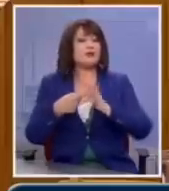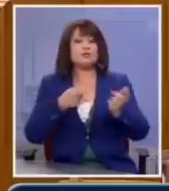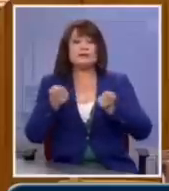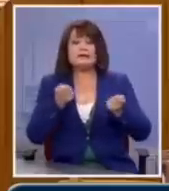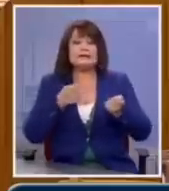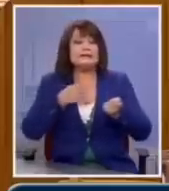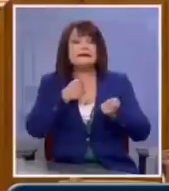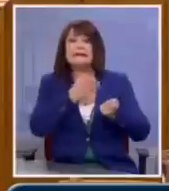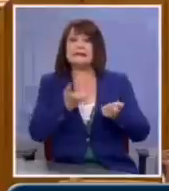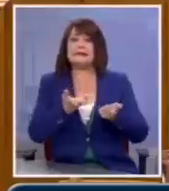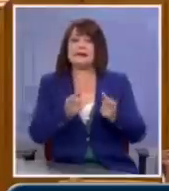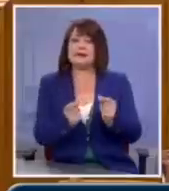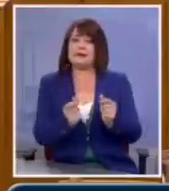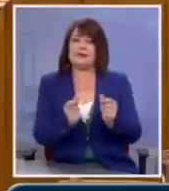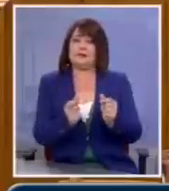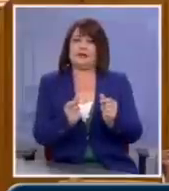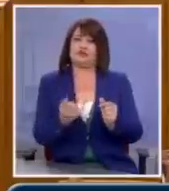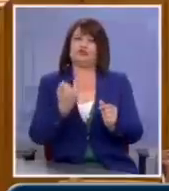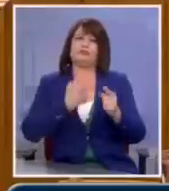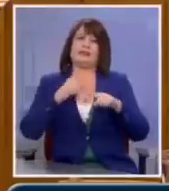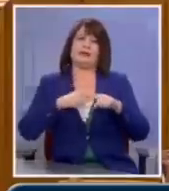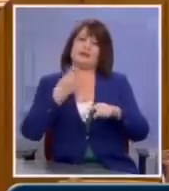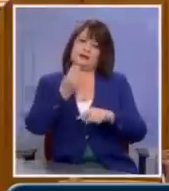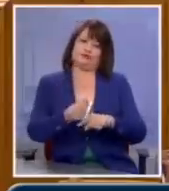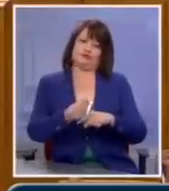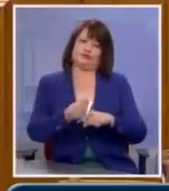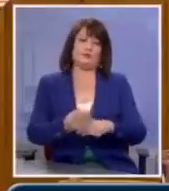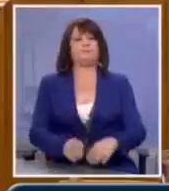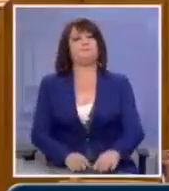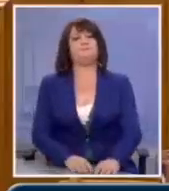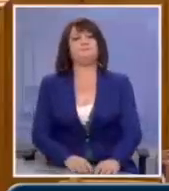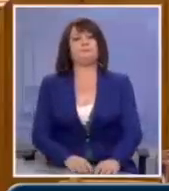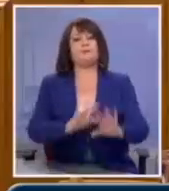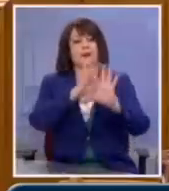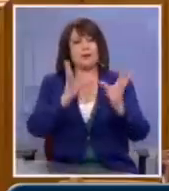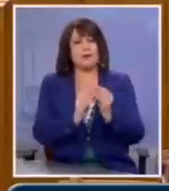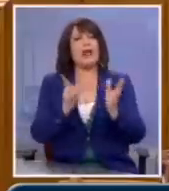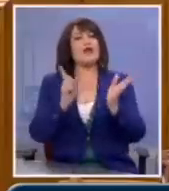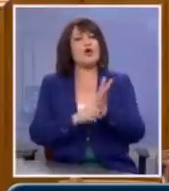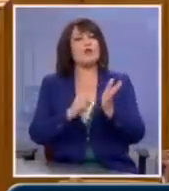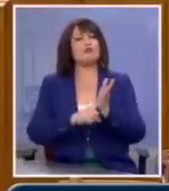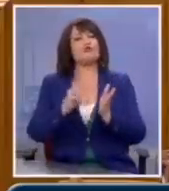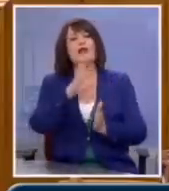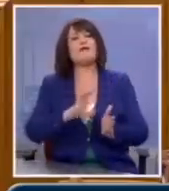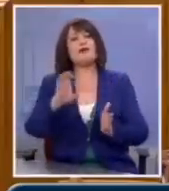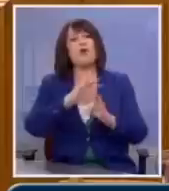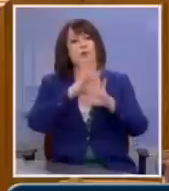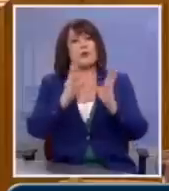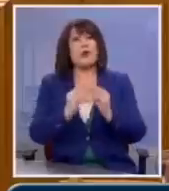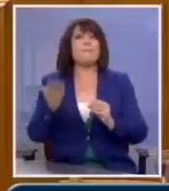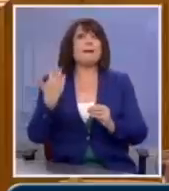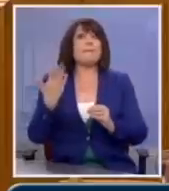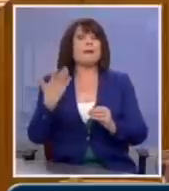να ρυθμίσουμε την ηθαγένειά τους. Όλες οι ένομες τάξεις της Ευρώπης, πολύ πριν από